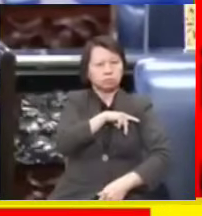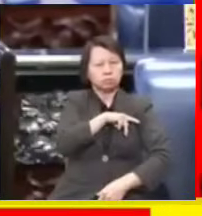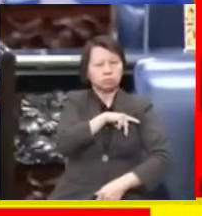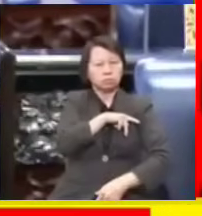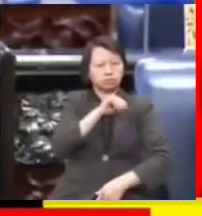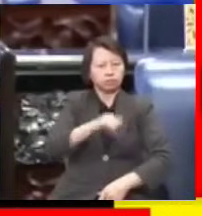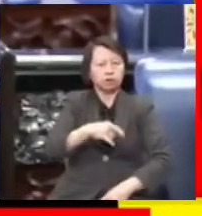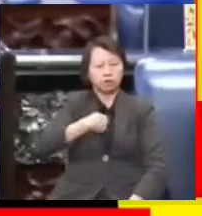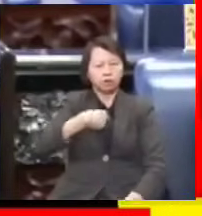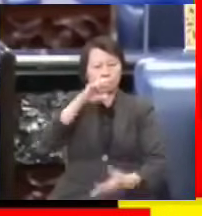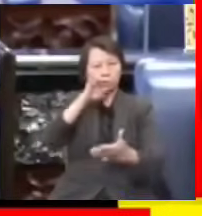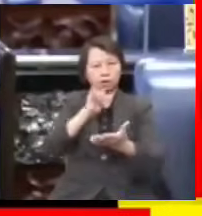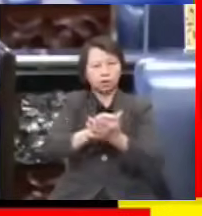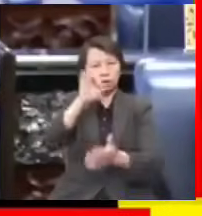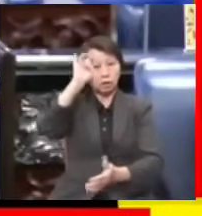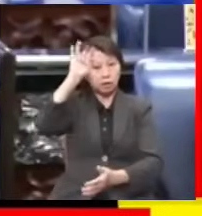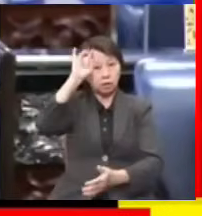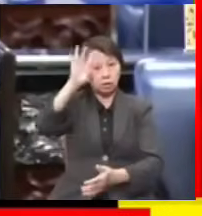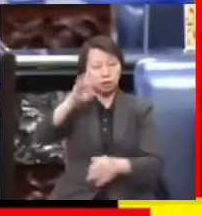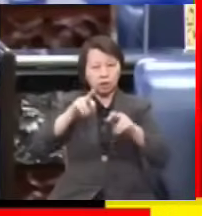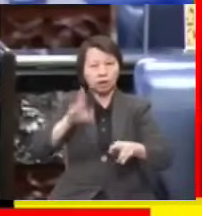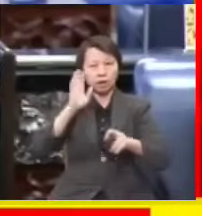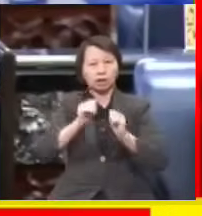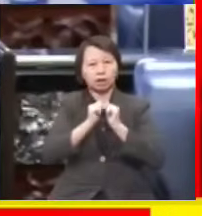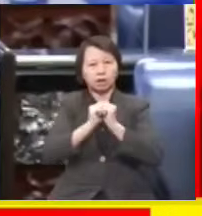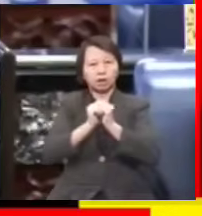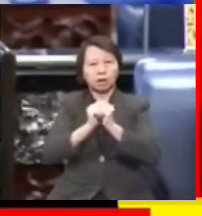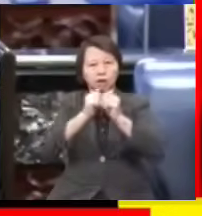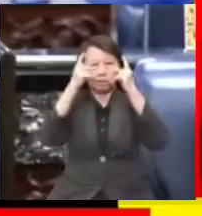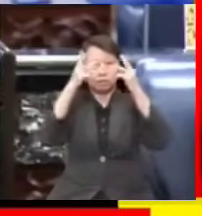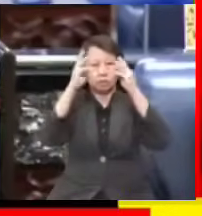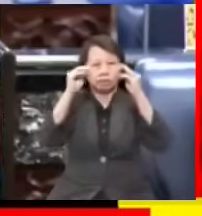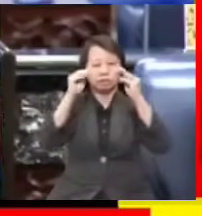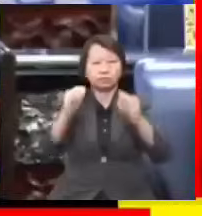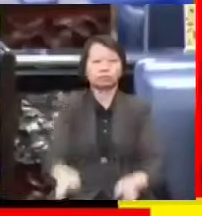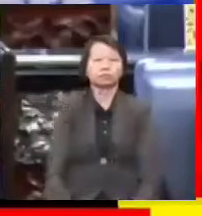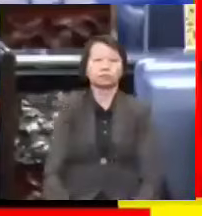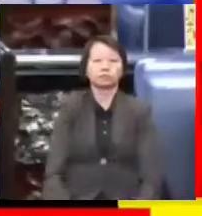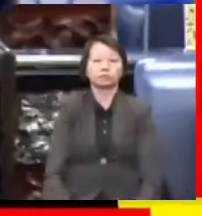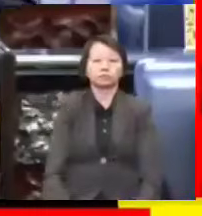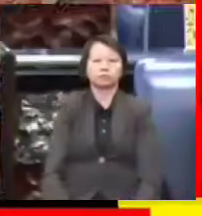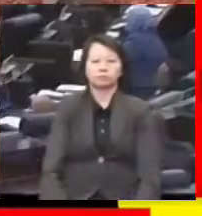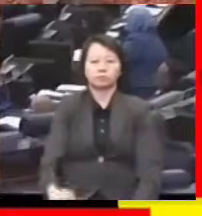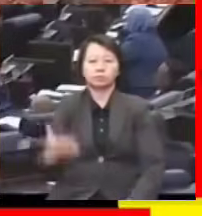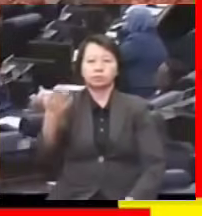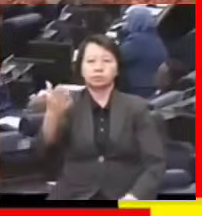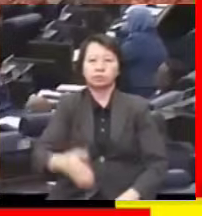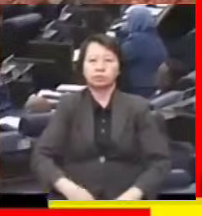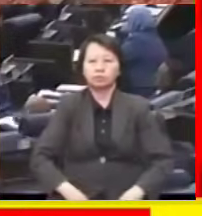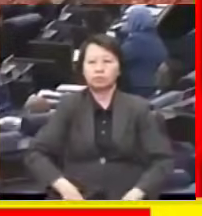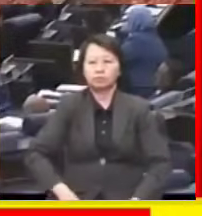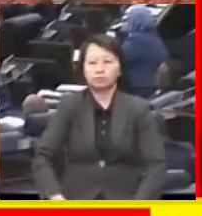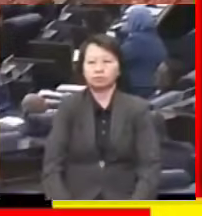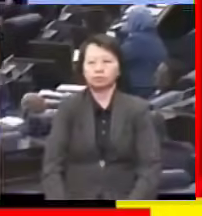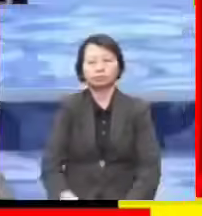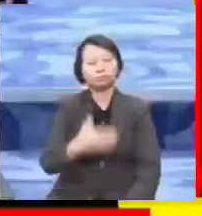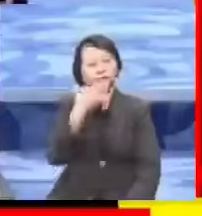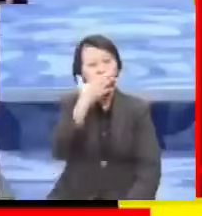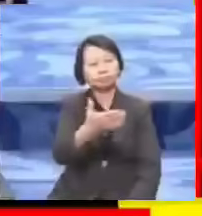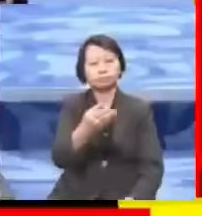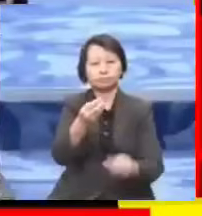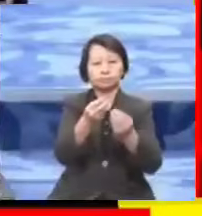Menteri yang saya yakin insya-Allah rakyat akan bersama dengan Perdana Menteri dalam isu ini. Terima kasih. Silakan. Terima kasih, Pak